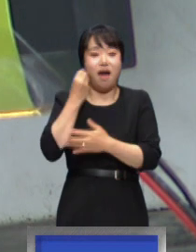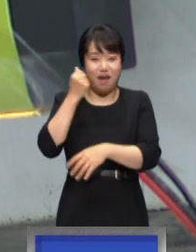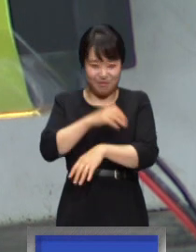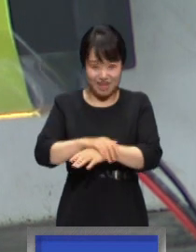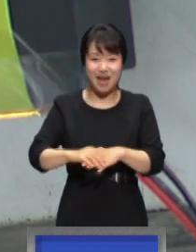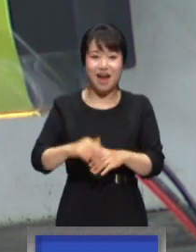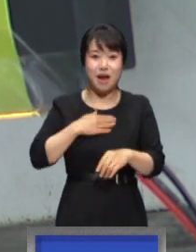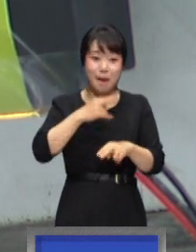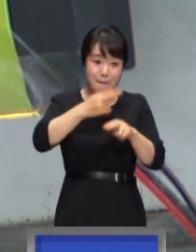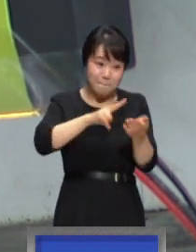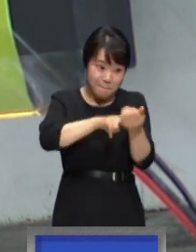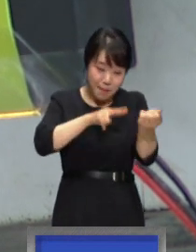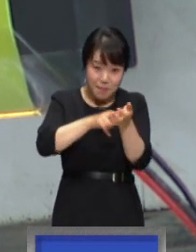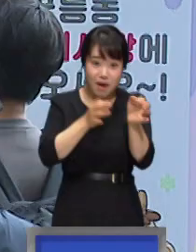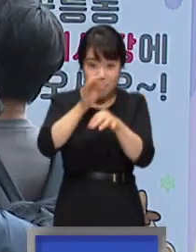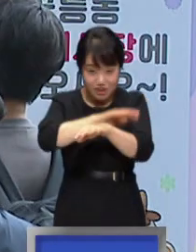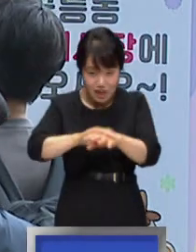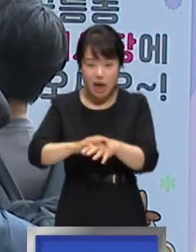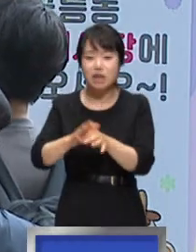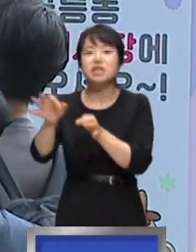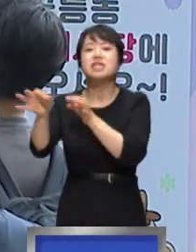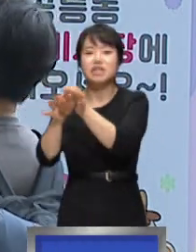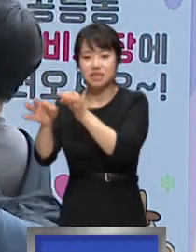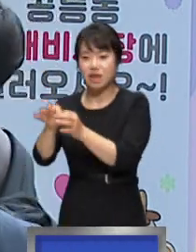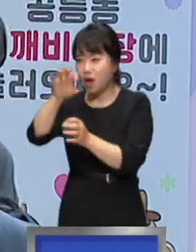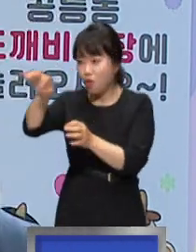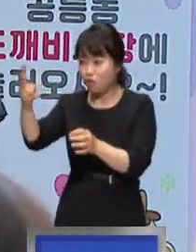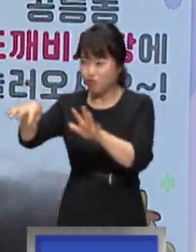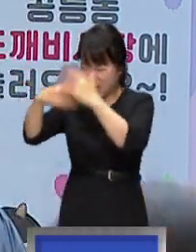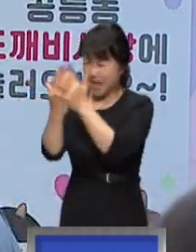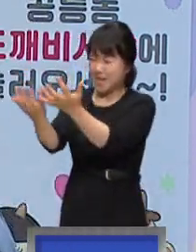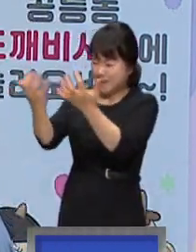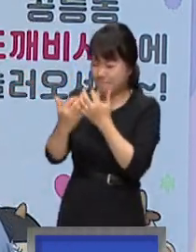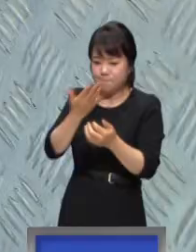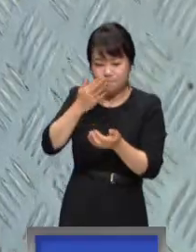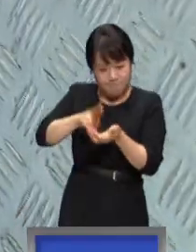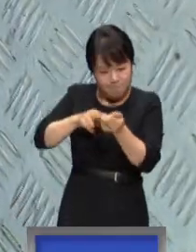음식 등을 노원구의 전통시장 두 곳에서 도맡았습니다.